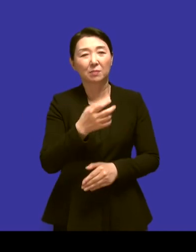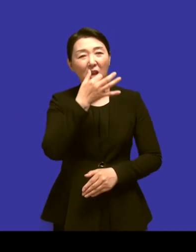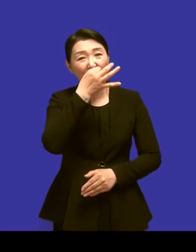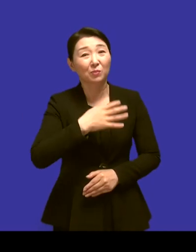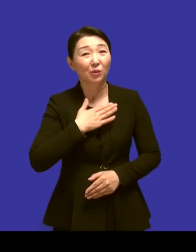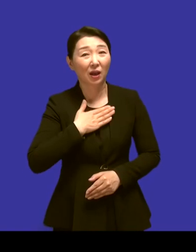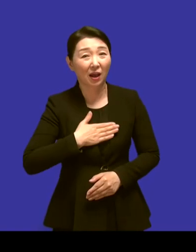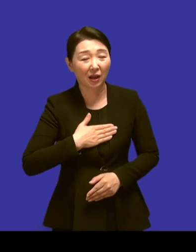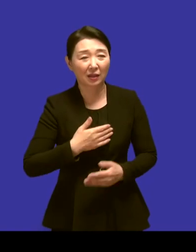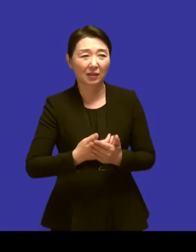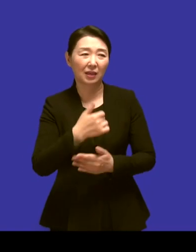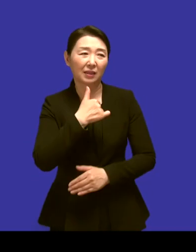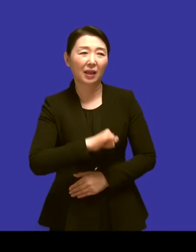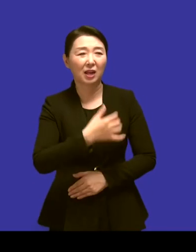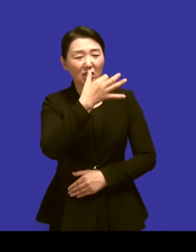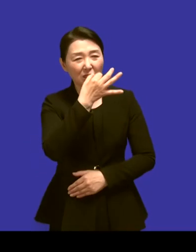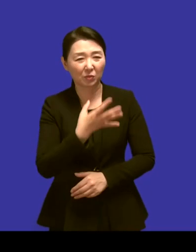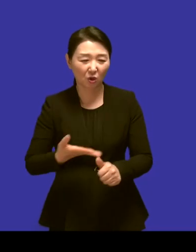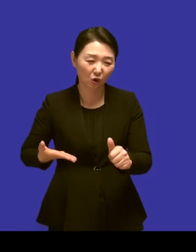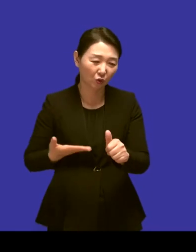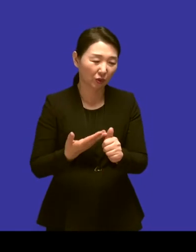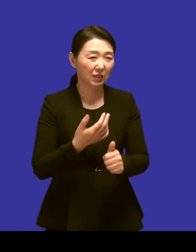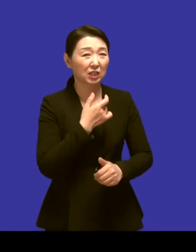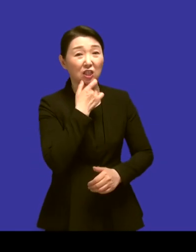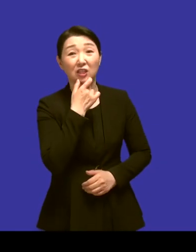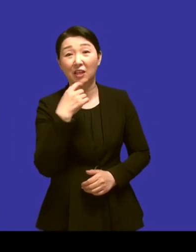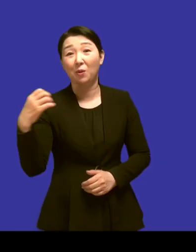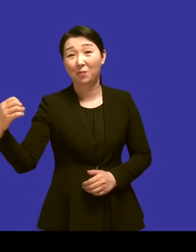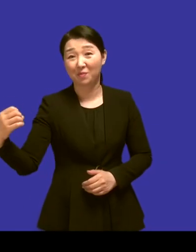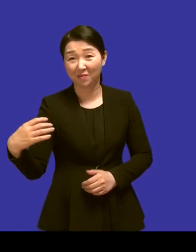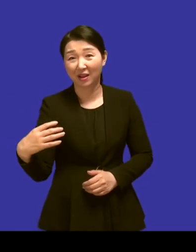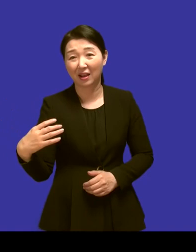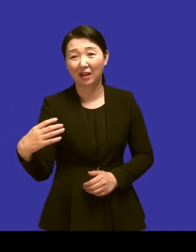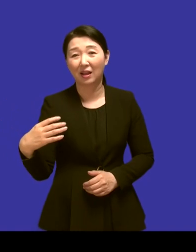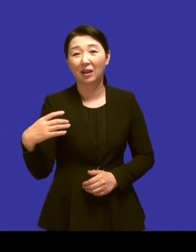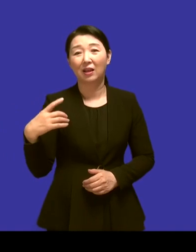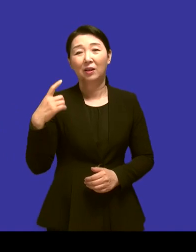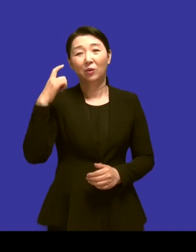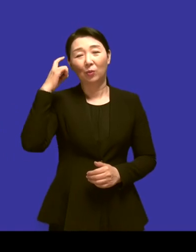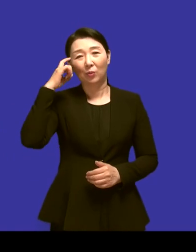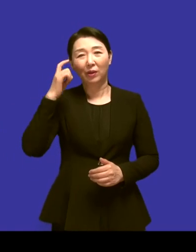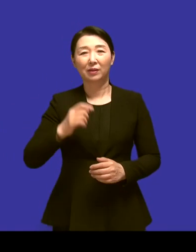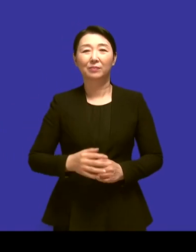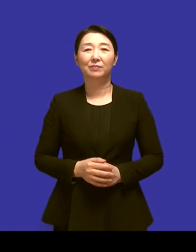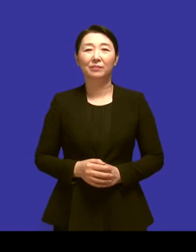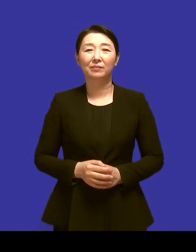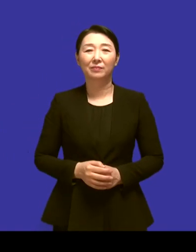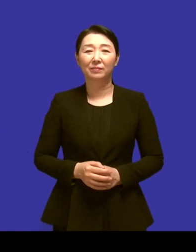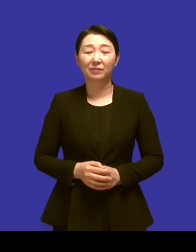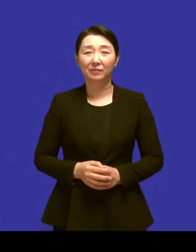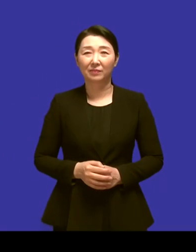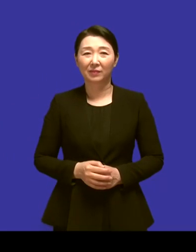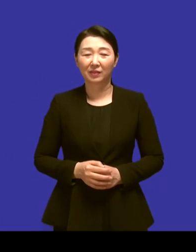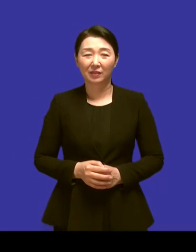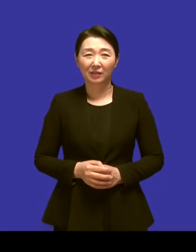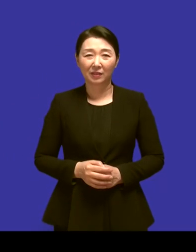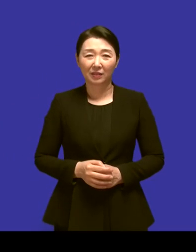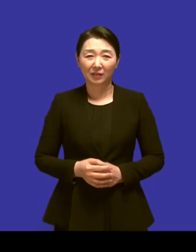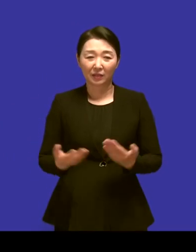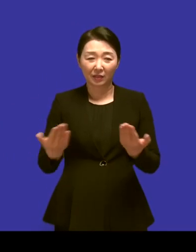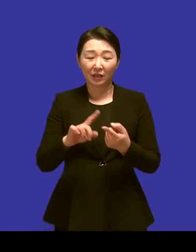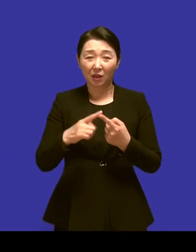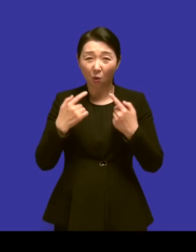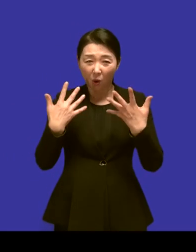그래서 내 아들 힘든 거 시키고 싶지 않다. 이제 좀 일이 확실히 좀 뭔가 보장이 되어 있어야 하는데